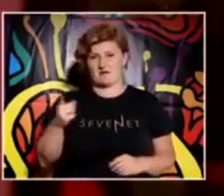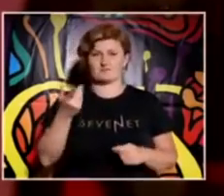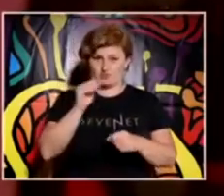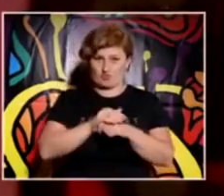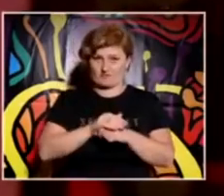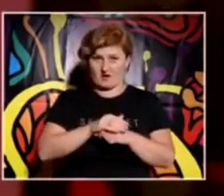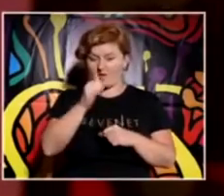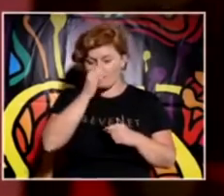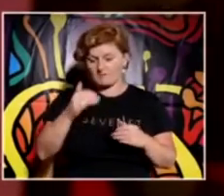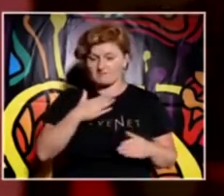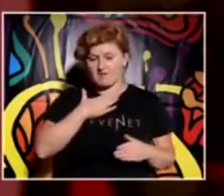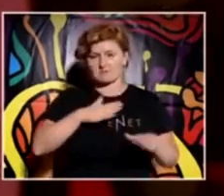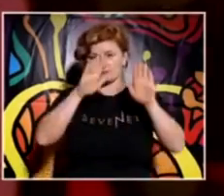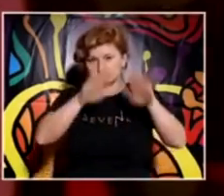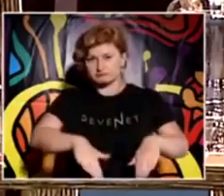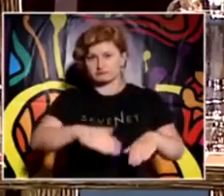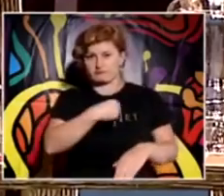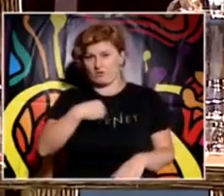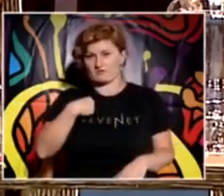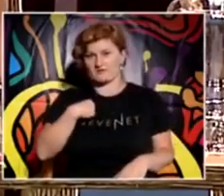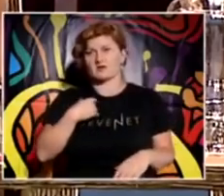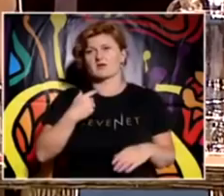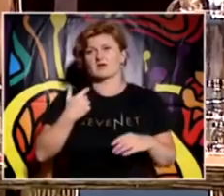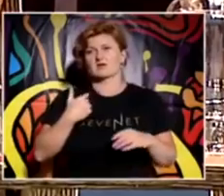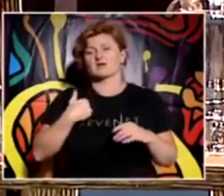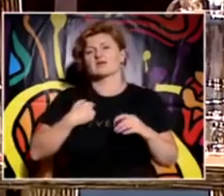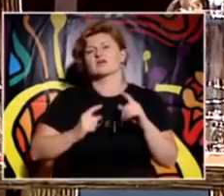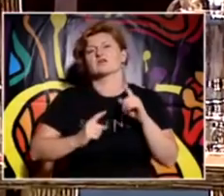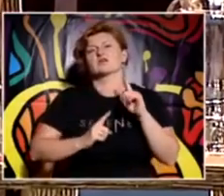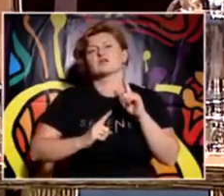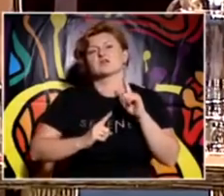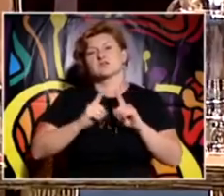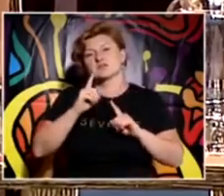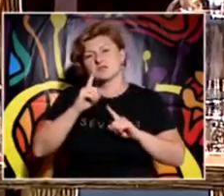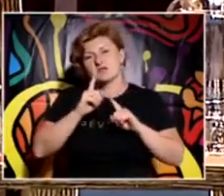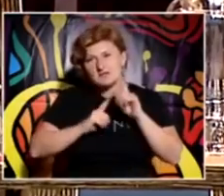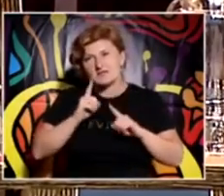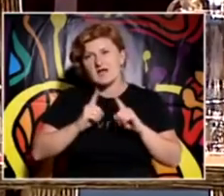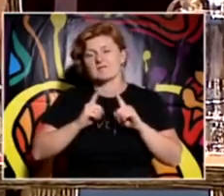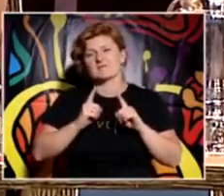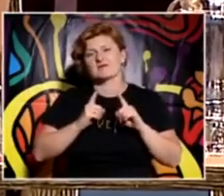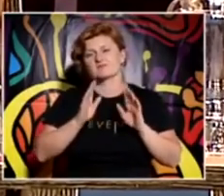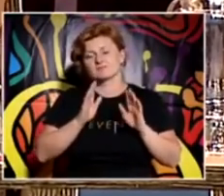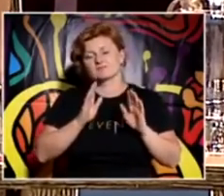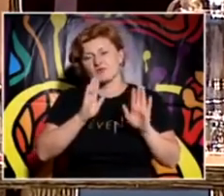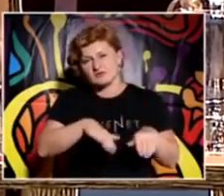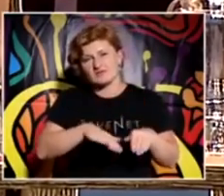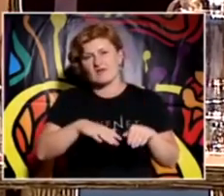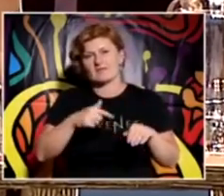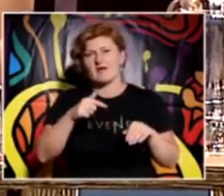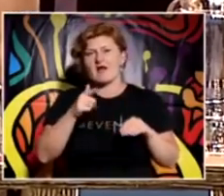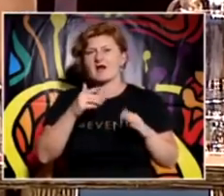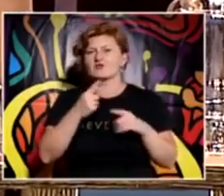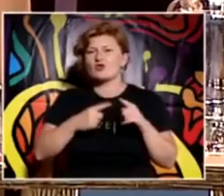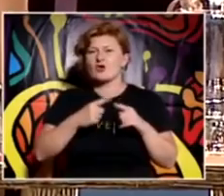po prostu zostawić w Polsce? Czy czasami nie zawsze z nim podróżujemy, tylko mówię, że on też tak nas troszkę zwolnił, zmienił nasz typ myślenia,